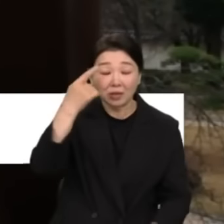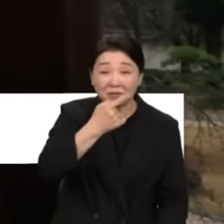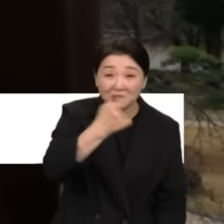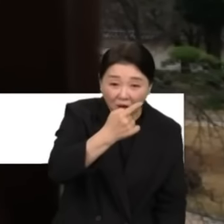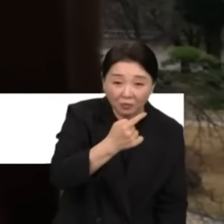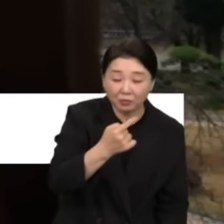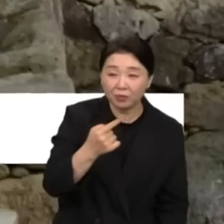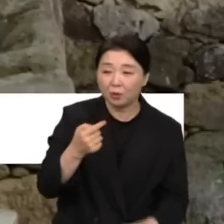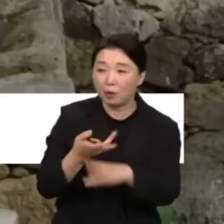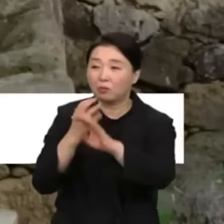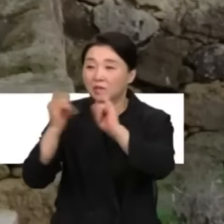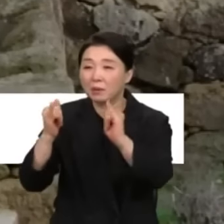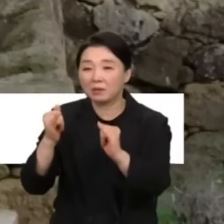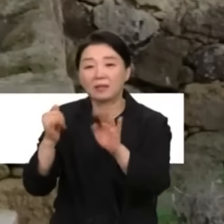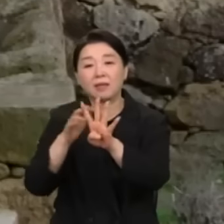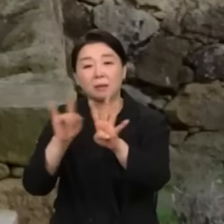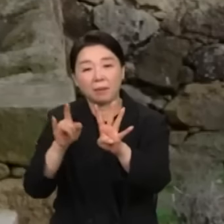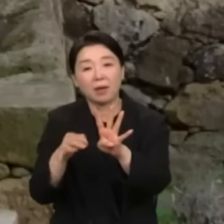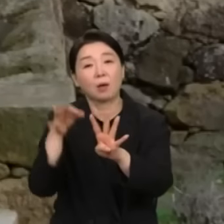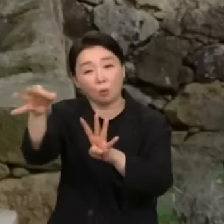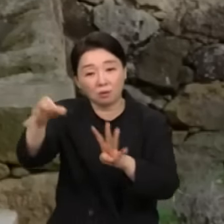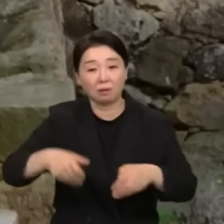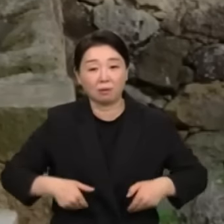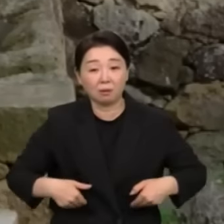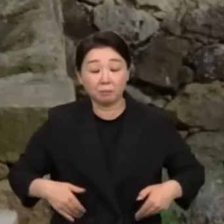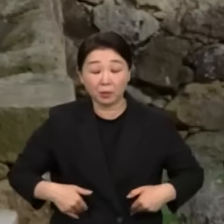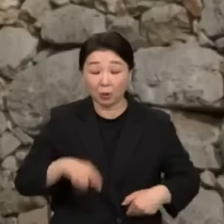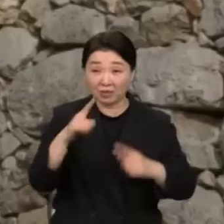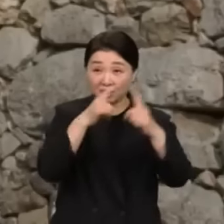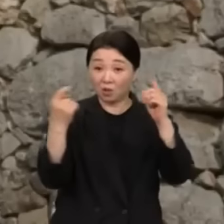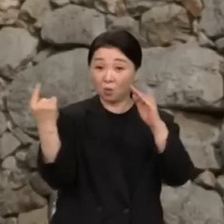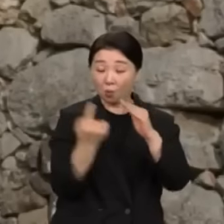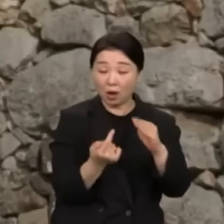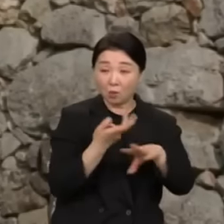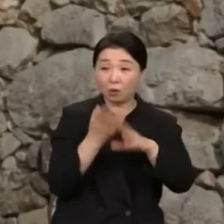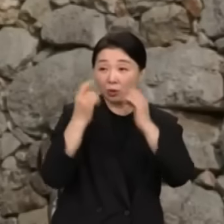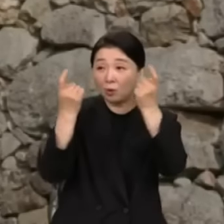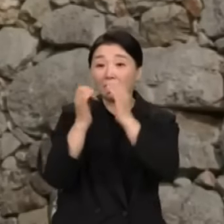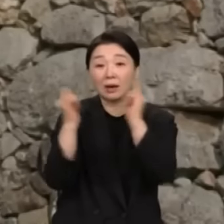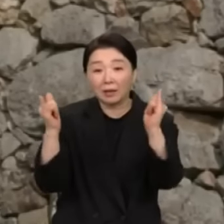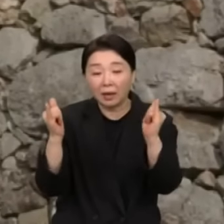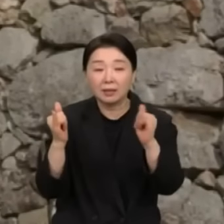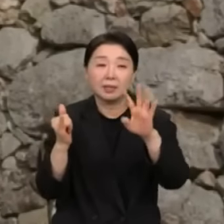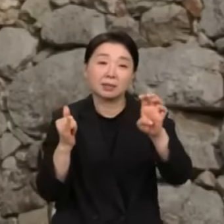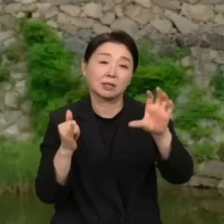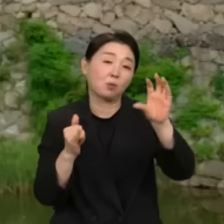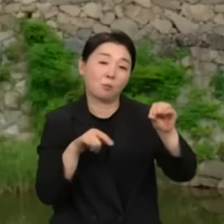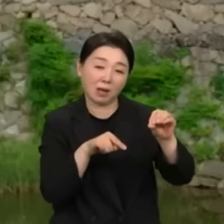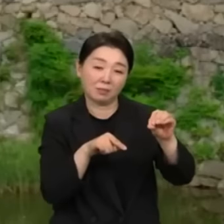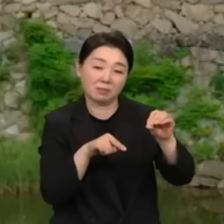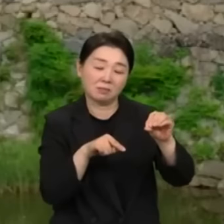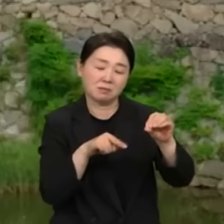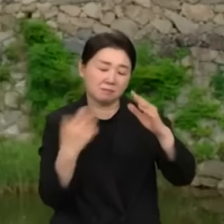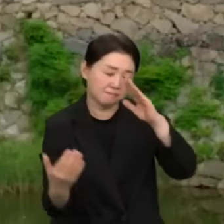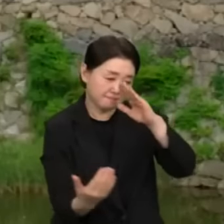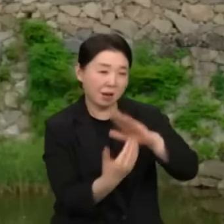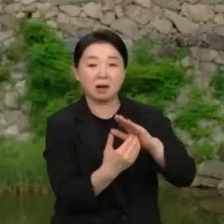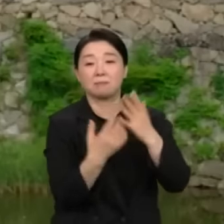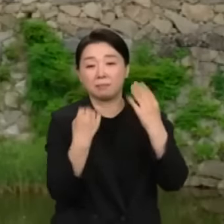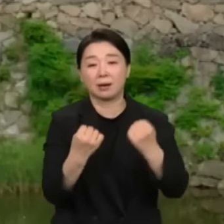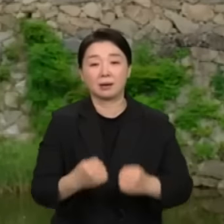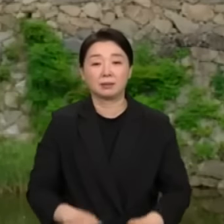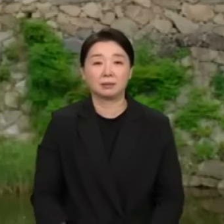올리는 방안이 거론되고 있습니다. 지난해 히메지성을 찾은 외국인 관광객은 45만 명으로 역대 최다를